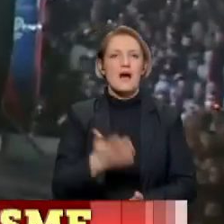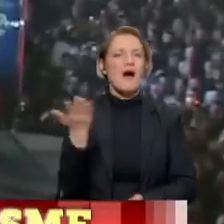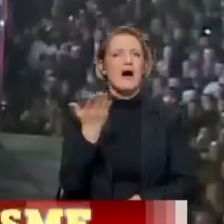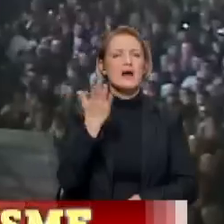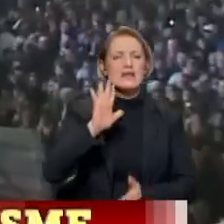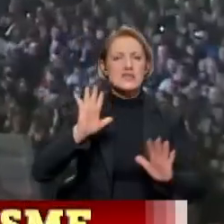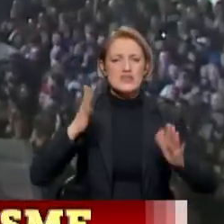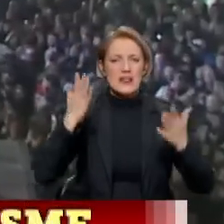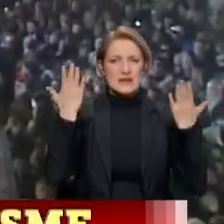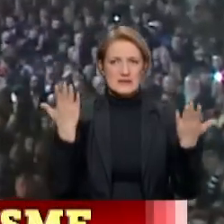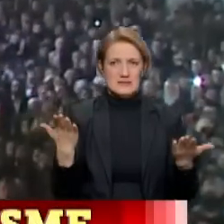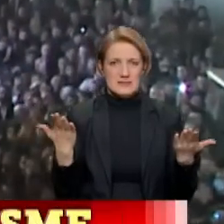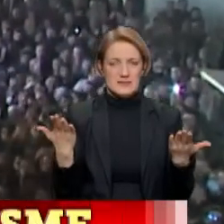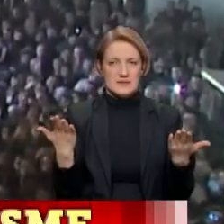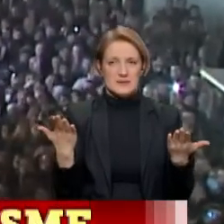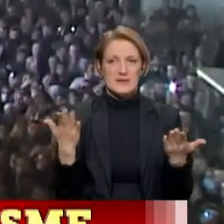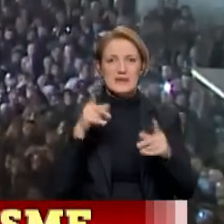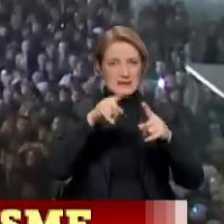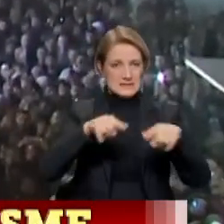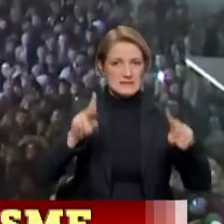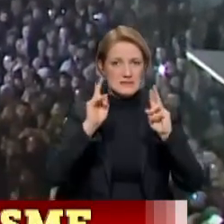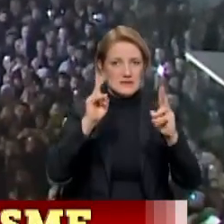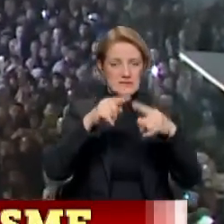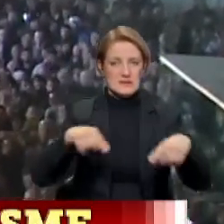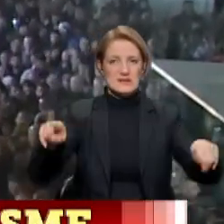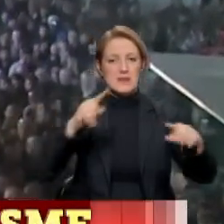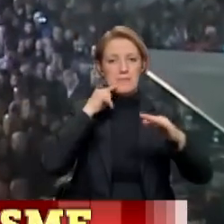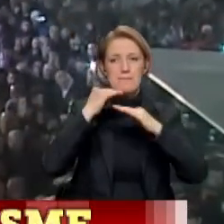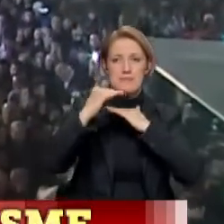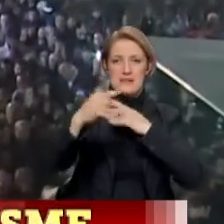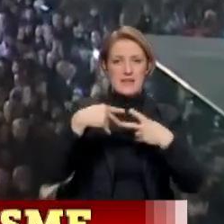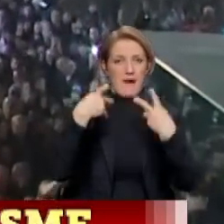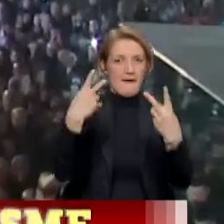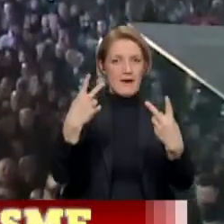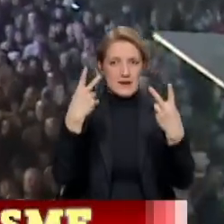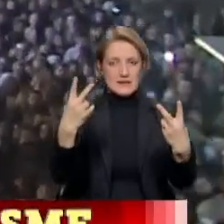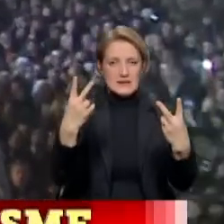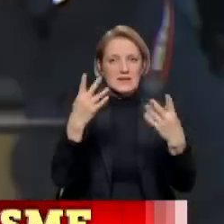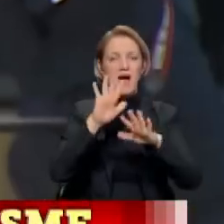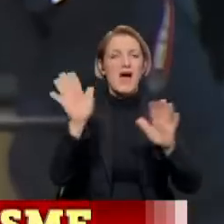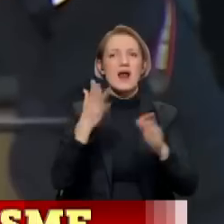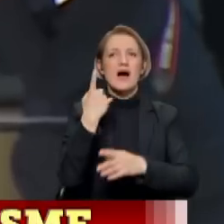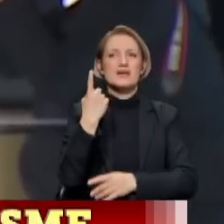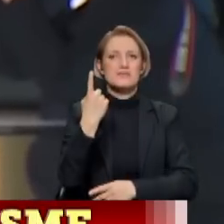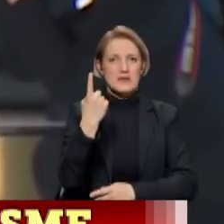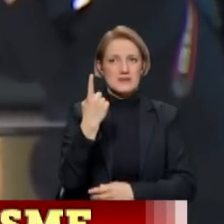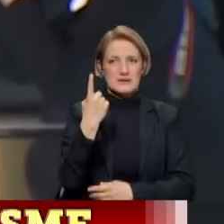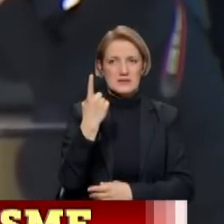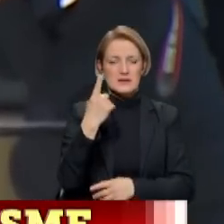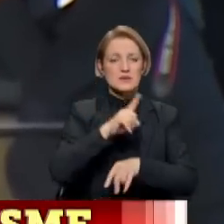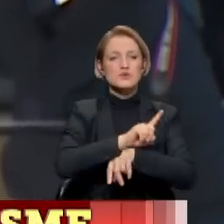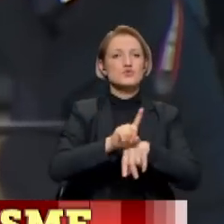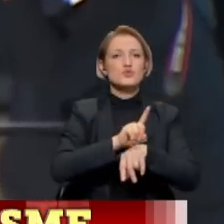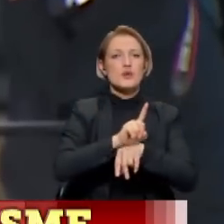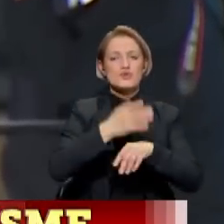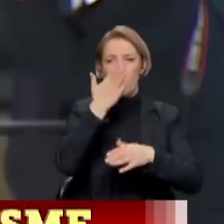Hangi çılgın sizin millete ait herhangi bir